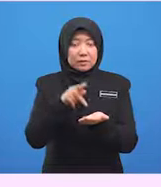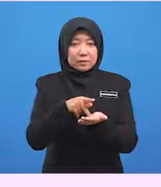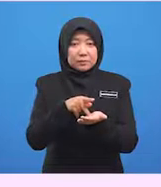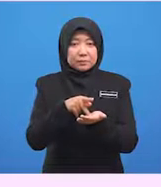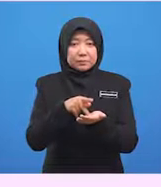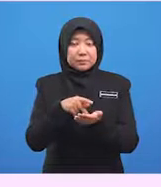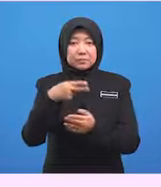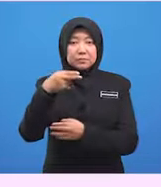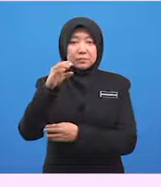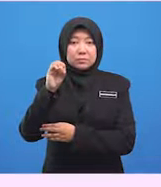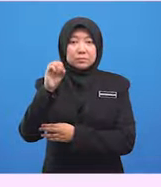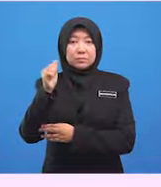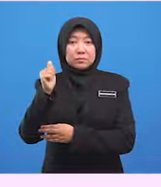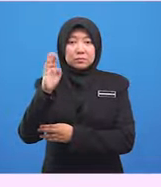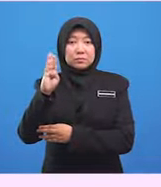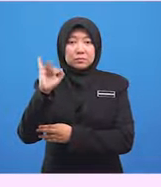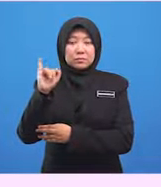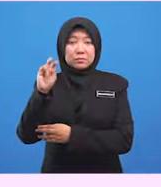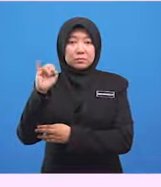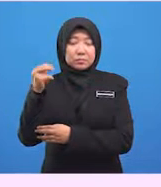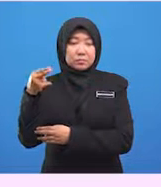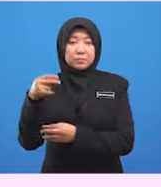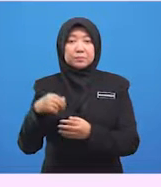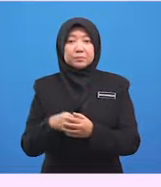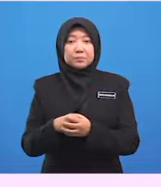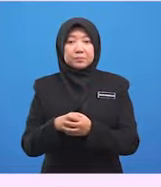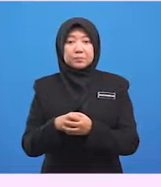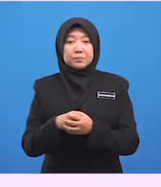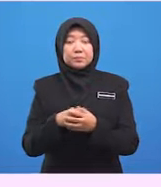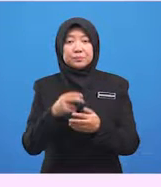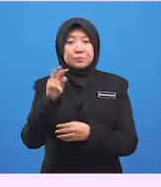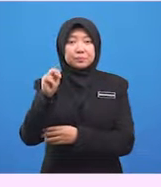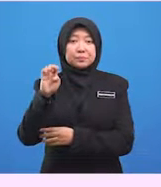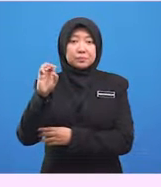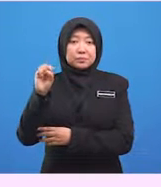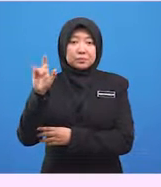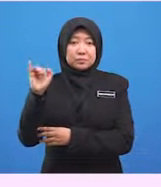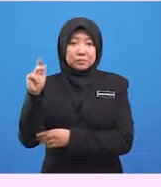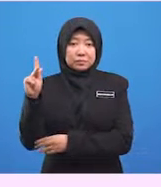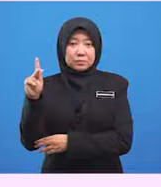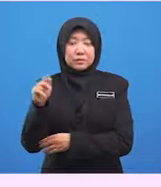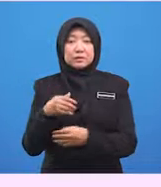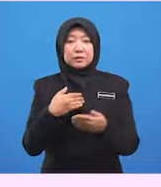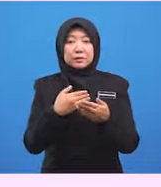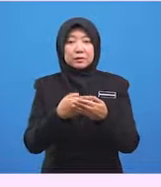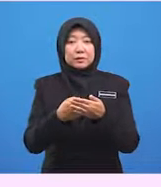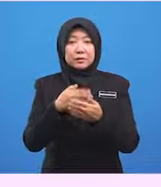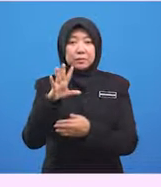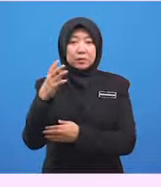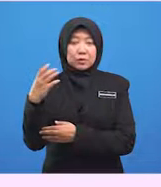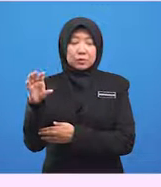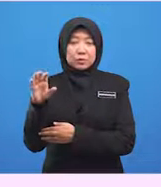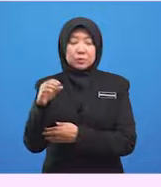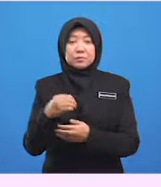sebagai mobilnya zaman neolitik yaitu 2805 sih hingga 500 sebelum masehi